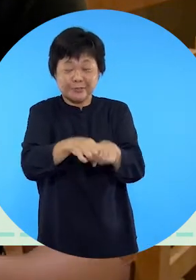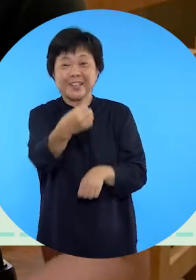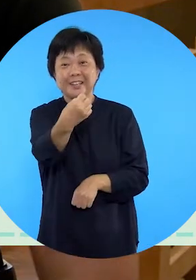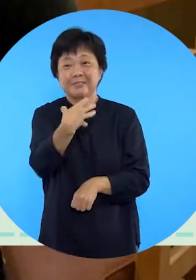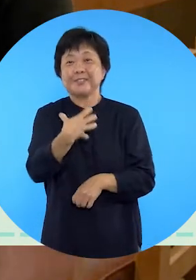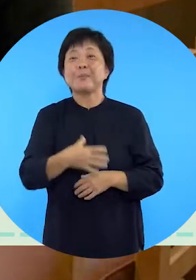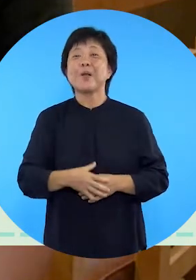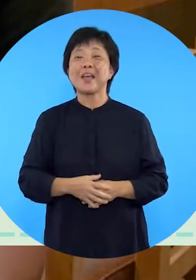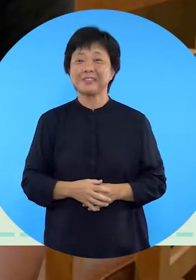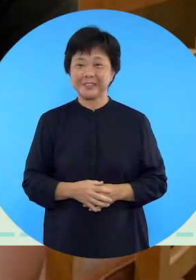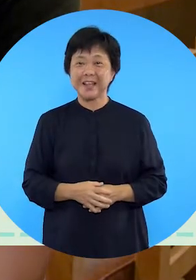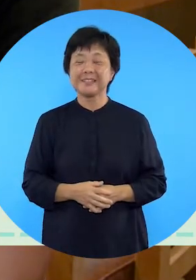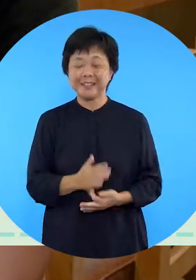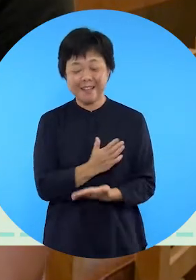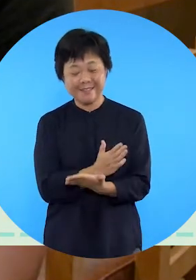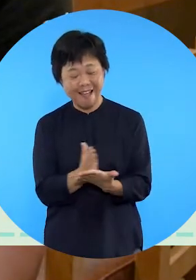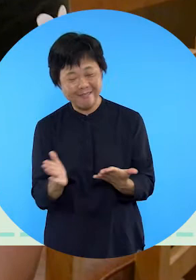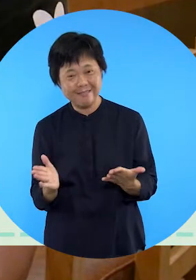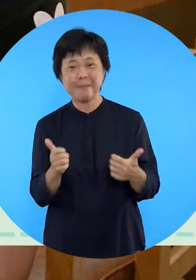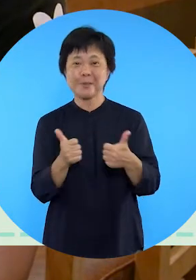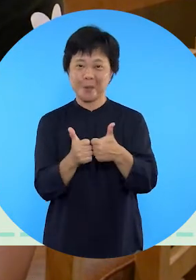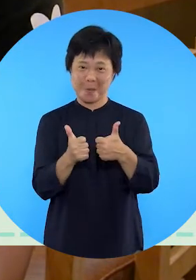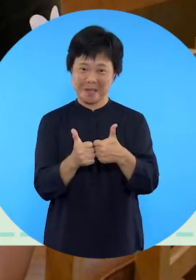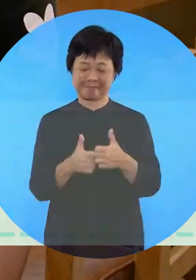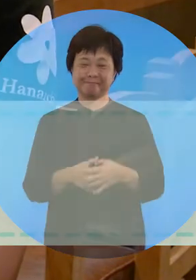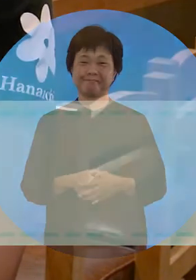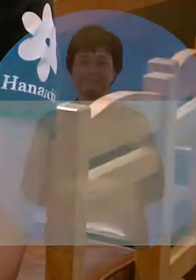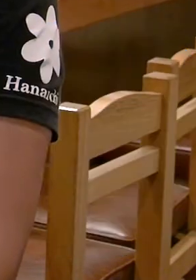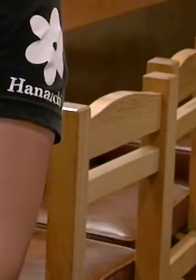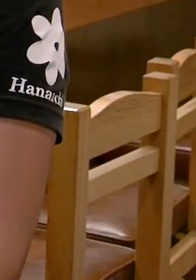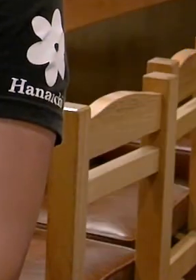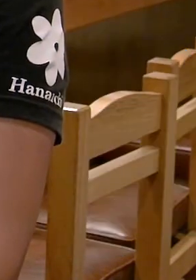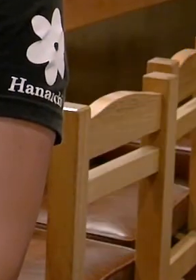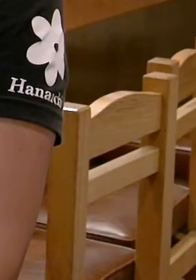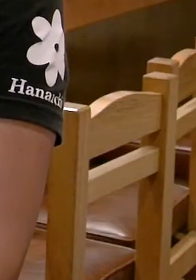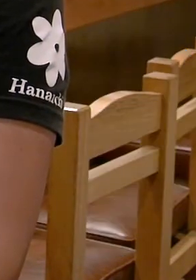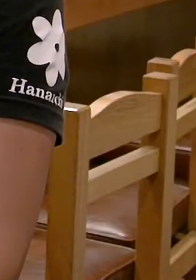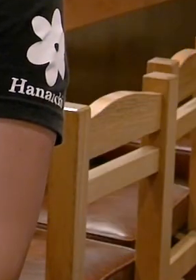えるので、はい、なんかあったらとにかく行くようにしてますね。